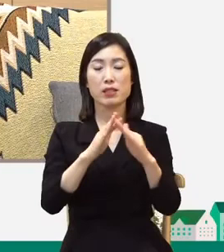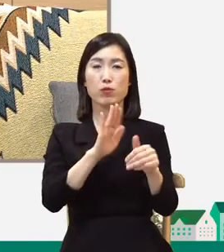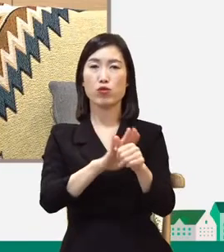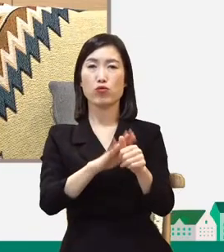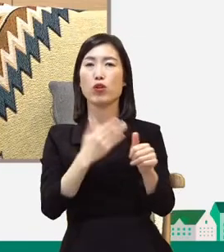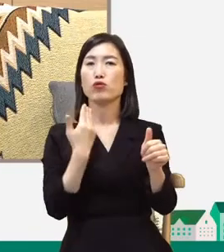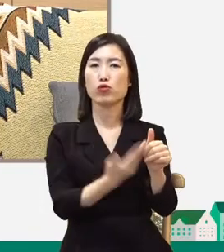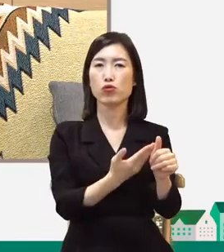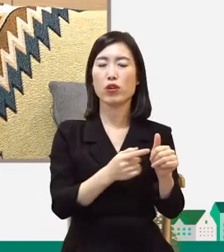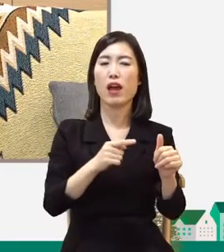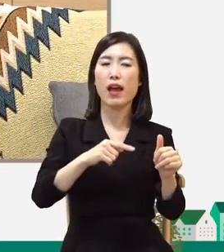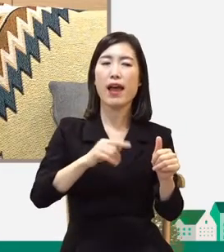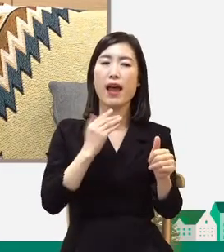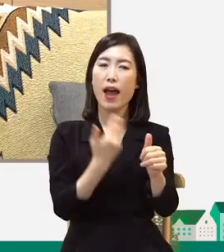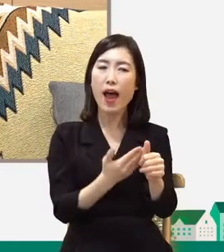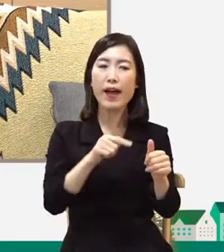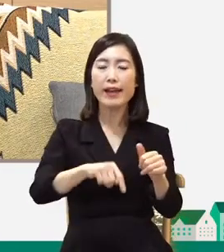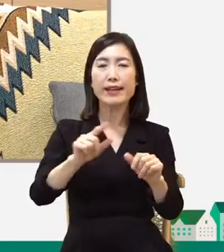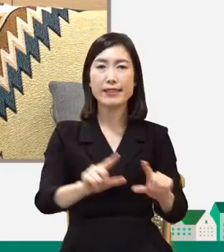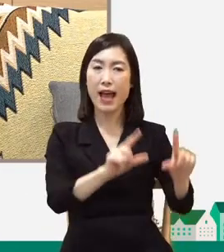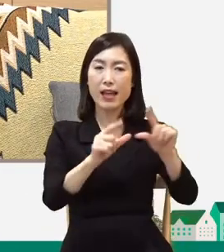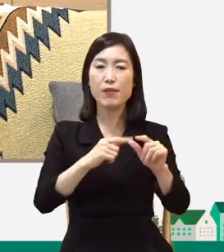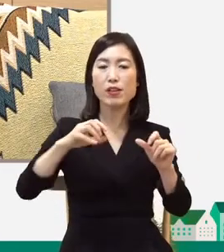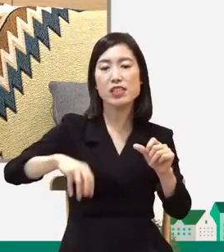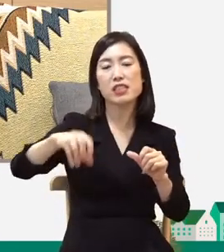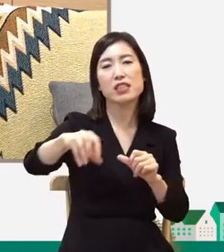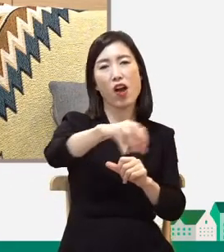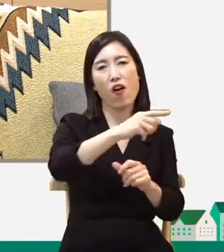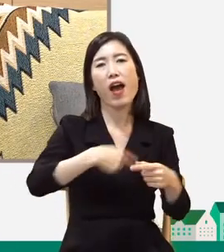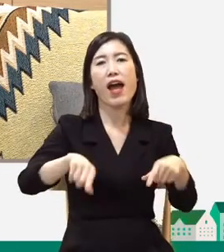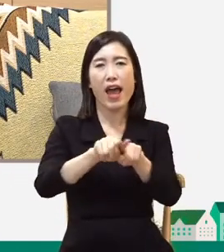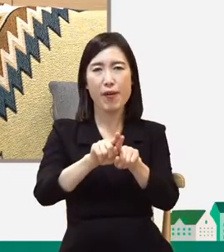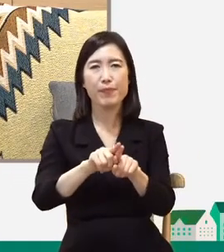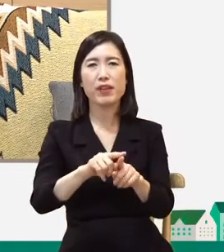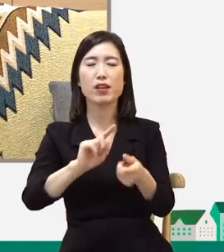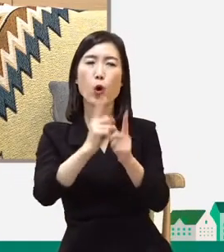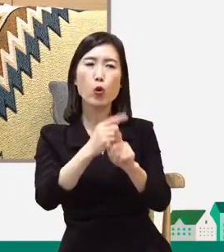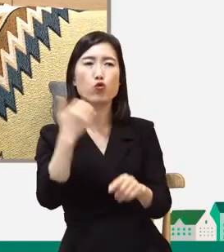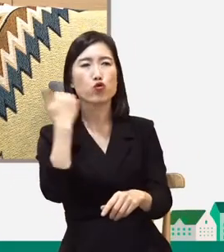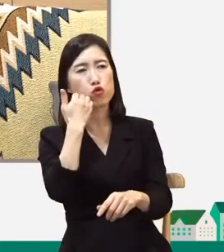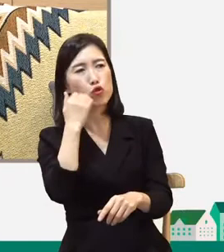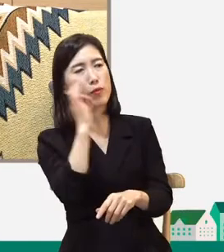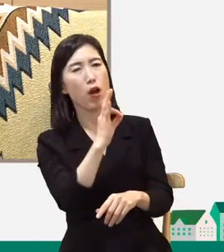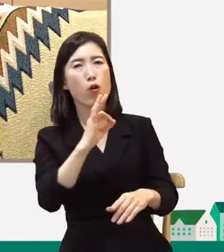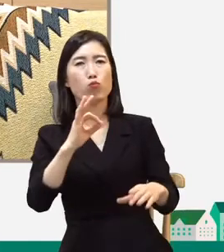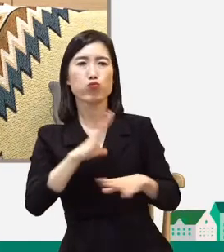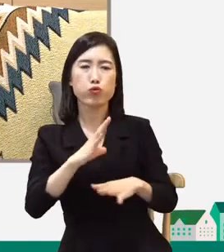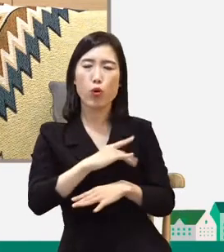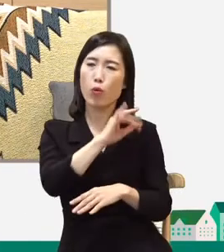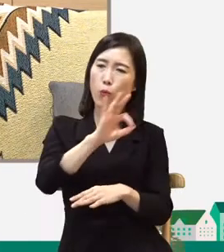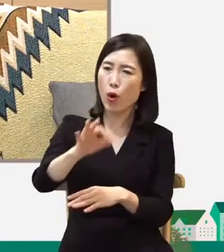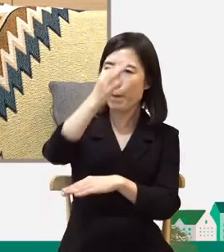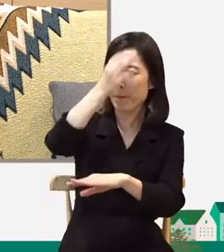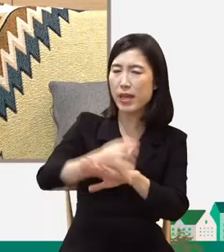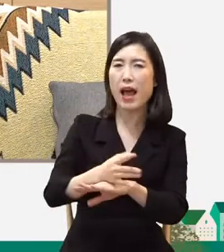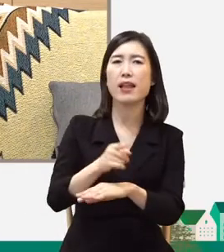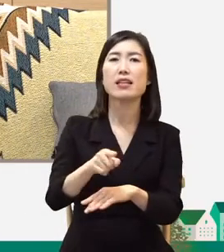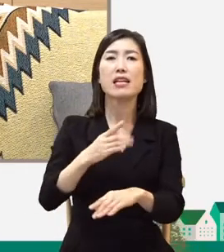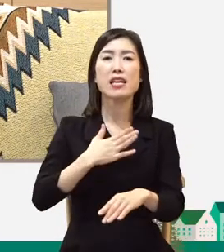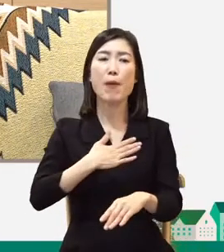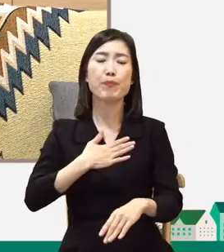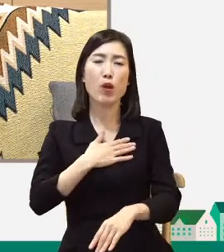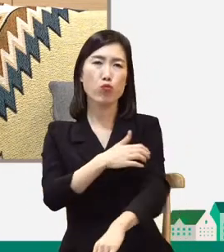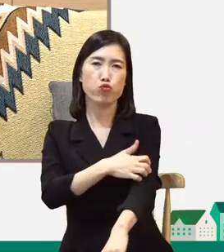있는 방법 그 출구를 만들어주고 그 출구를 통해서 누구나 다 미안하고 누구는 미안하고 누구는 무서워하는 이런